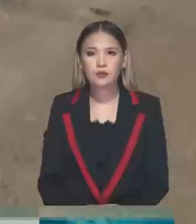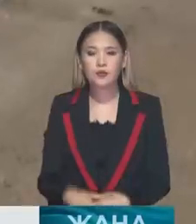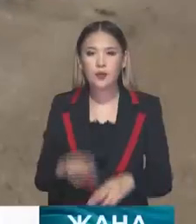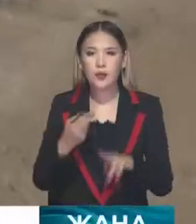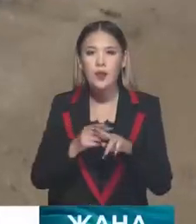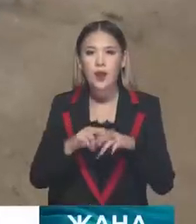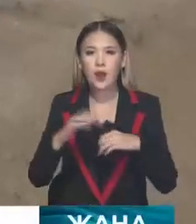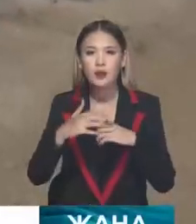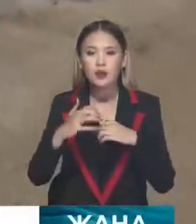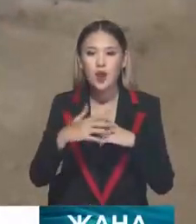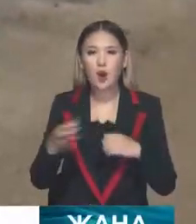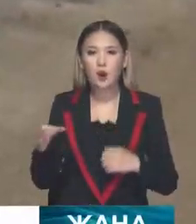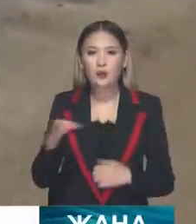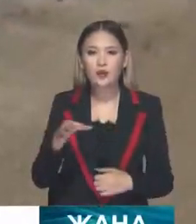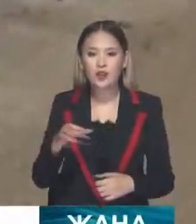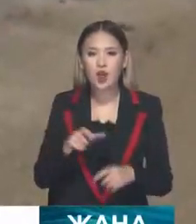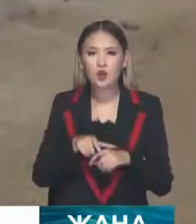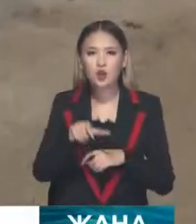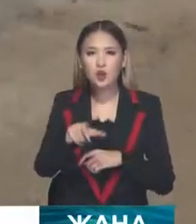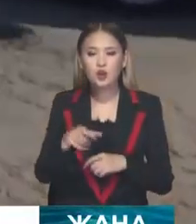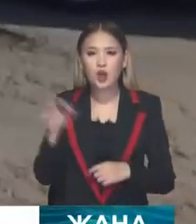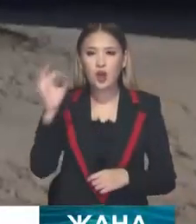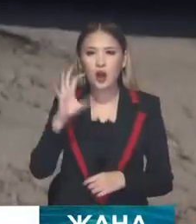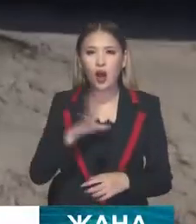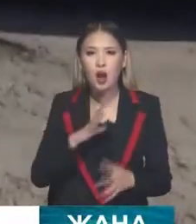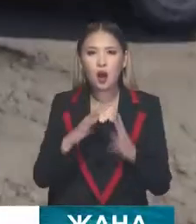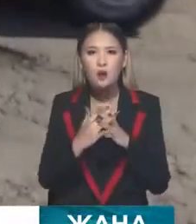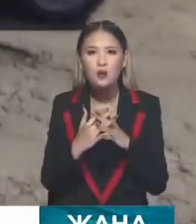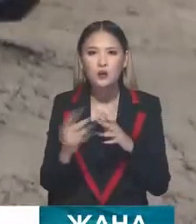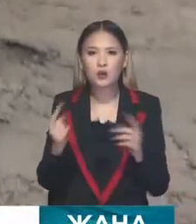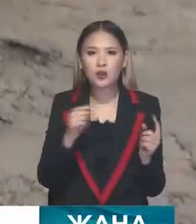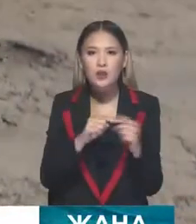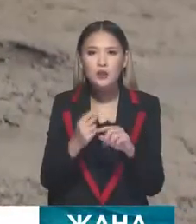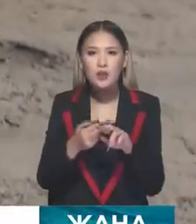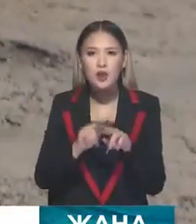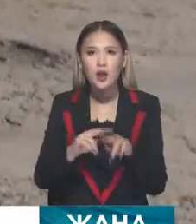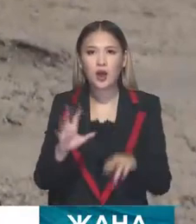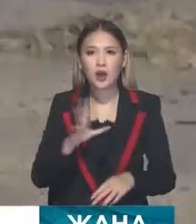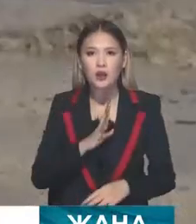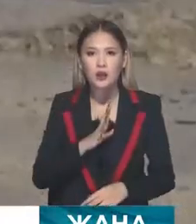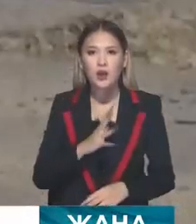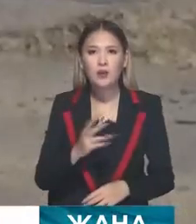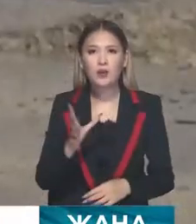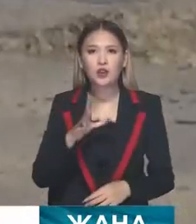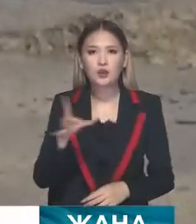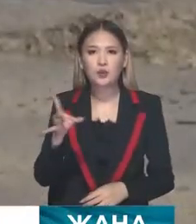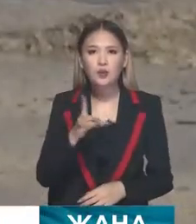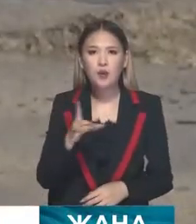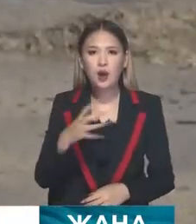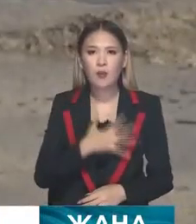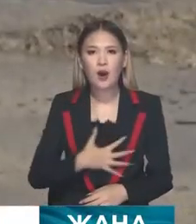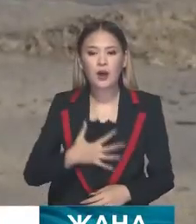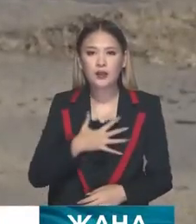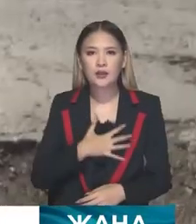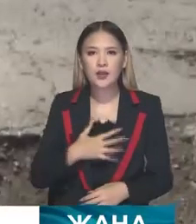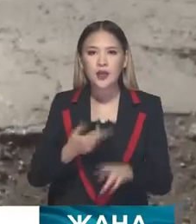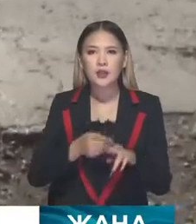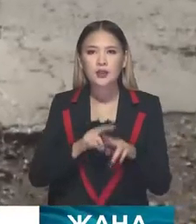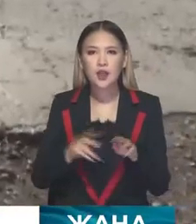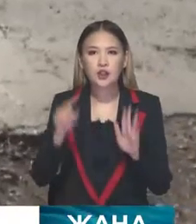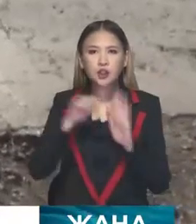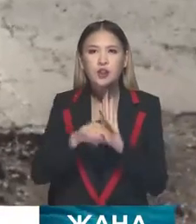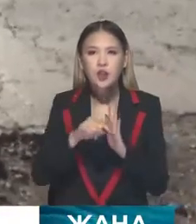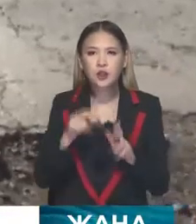Бұл Атырау облысындағы жолдың жағдайы. Ауыл арасындағы шаңы шыққан қара жолды айтпағанда республикалық маңызы бар дәліздердегі